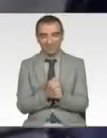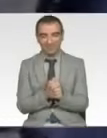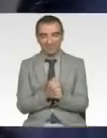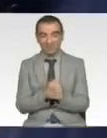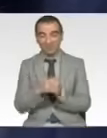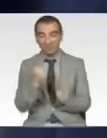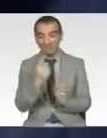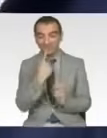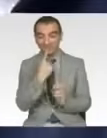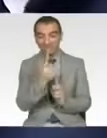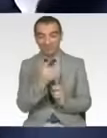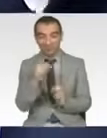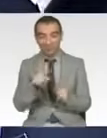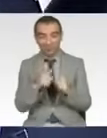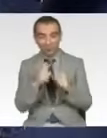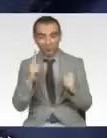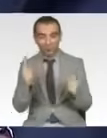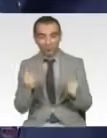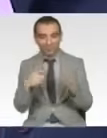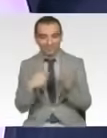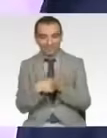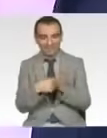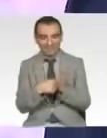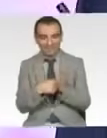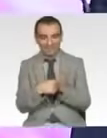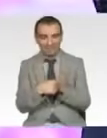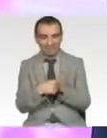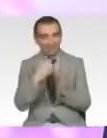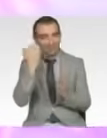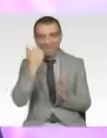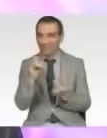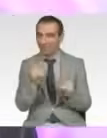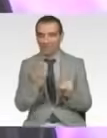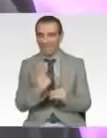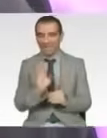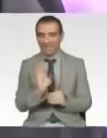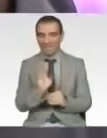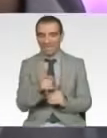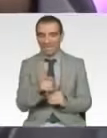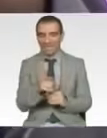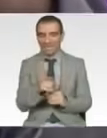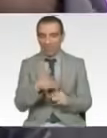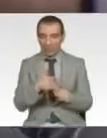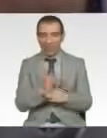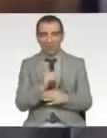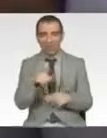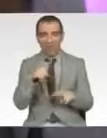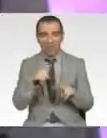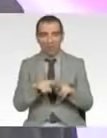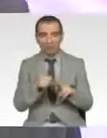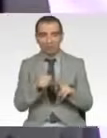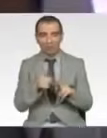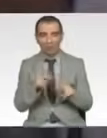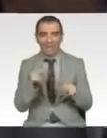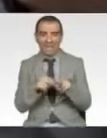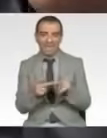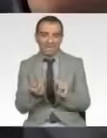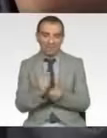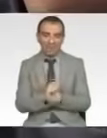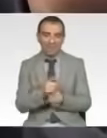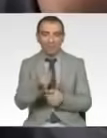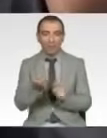Bir şey diyeceğim. Bu kadar uzun isim, bu bir şaka değil, espri değil. Gerçekten Abdülkerim'in